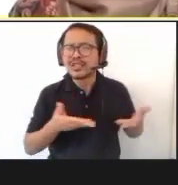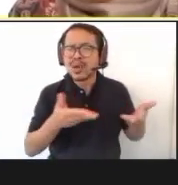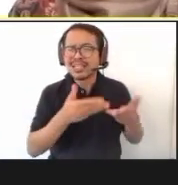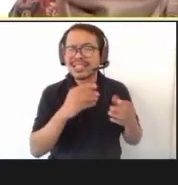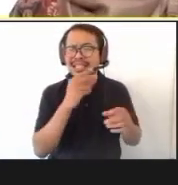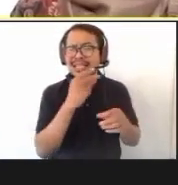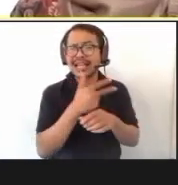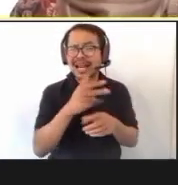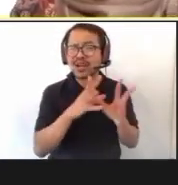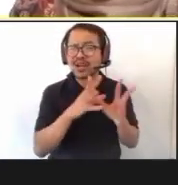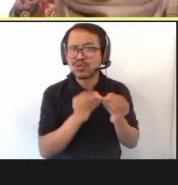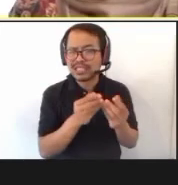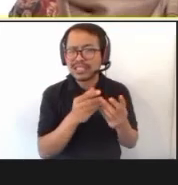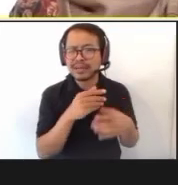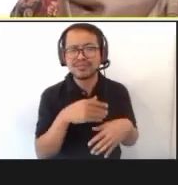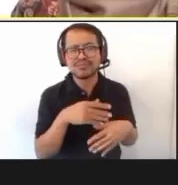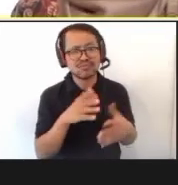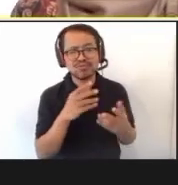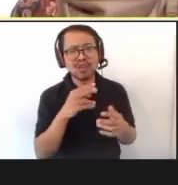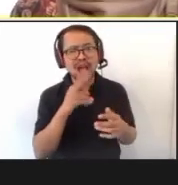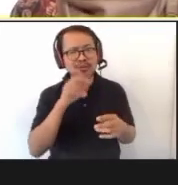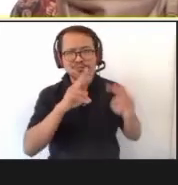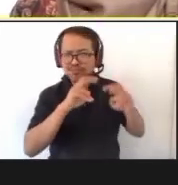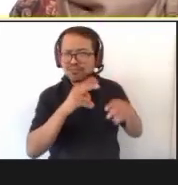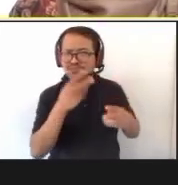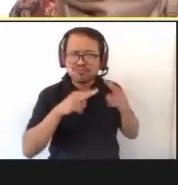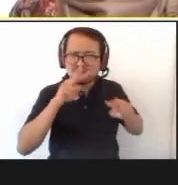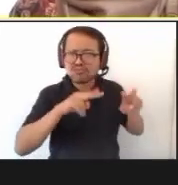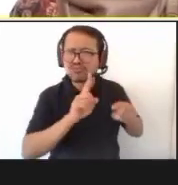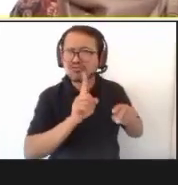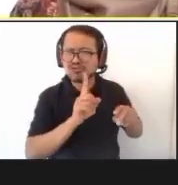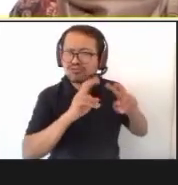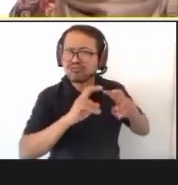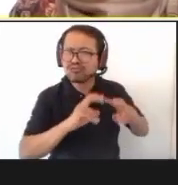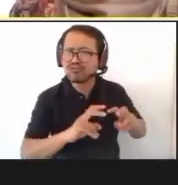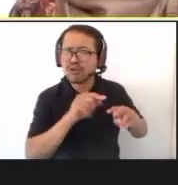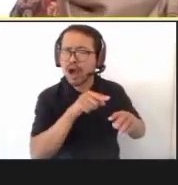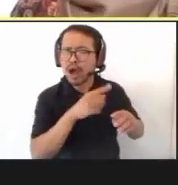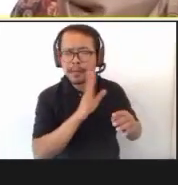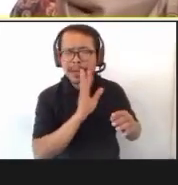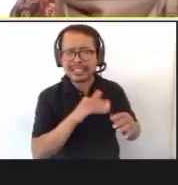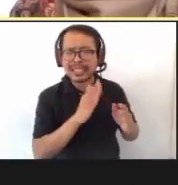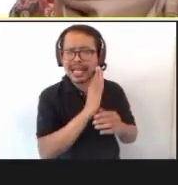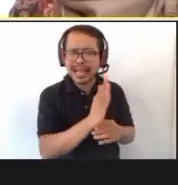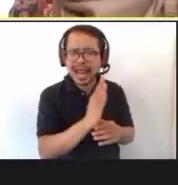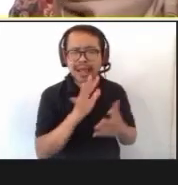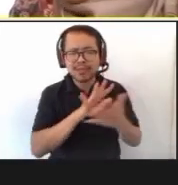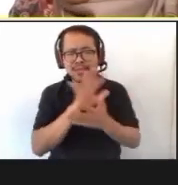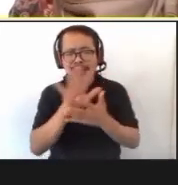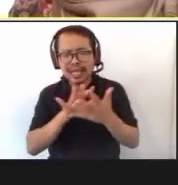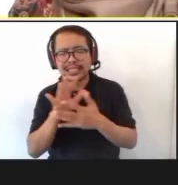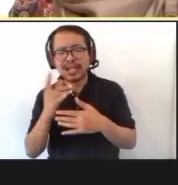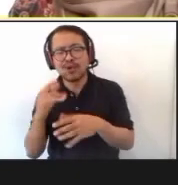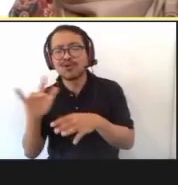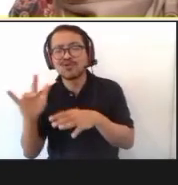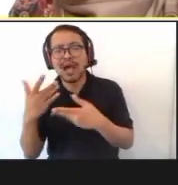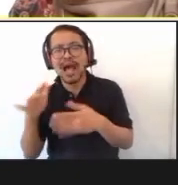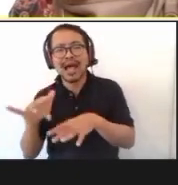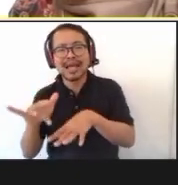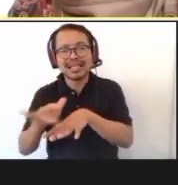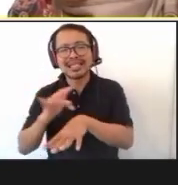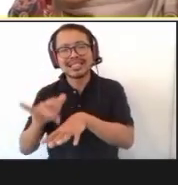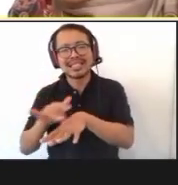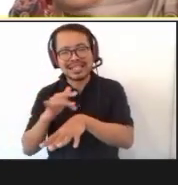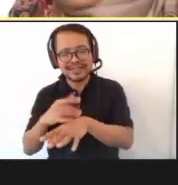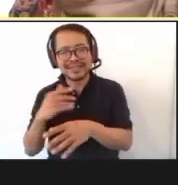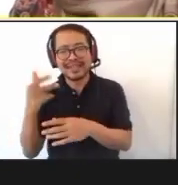masih netral, masih bias, atau sudah responsif, perspektif, atau sensitif gengsi. Kita bisa lihat dari